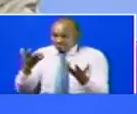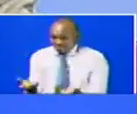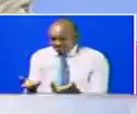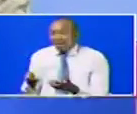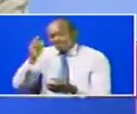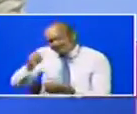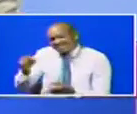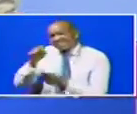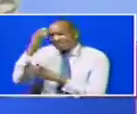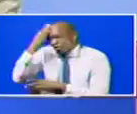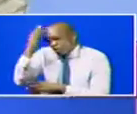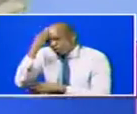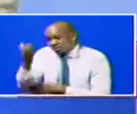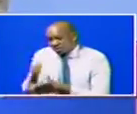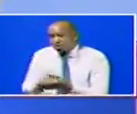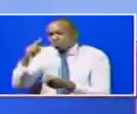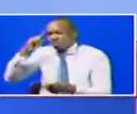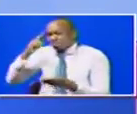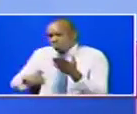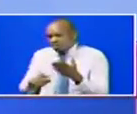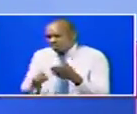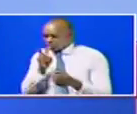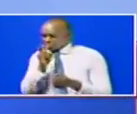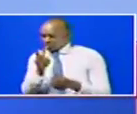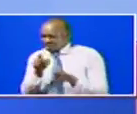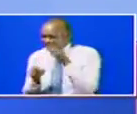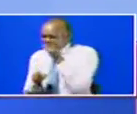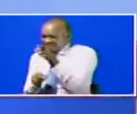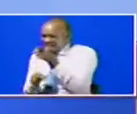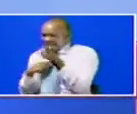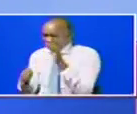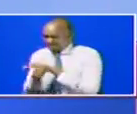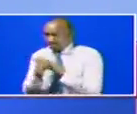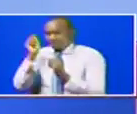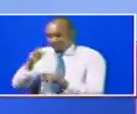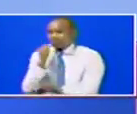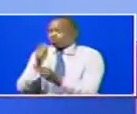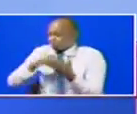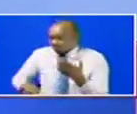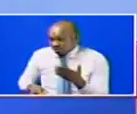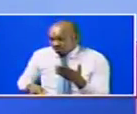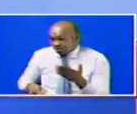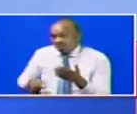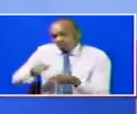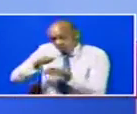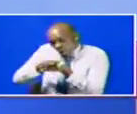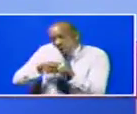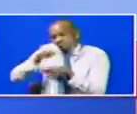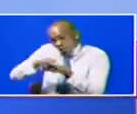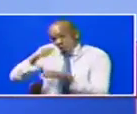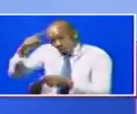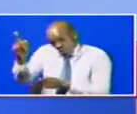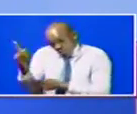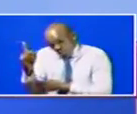dereva ajue kitu ambacho tunaita anticipation. Anticipation ni ile kutazama na kujua kwamba hapa kuna hii hatari, kwa hivyo inafaa niendeshe gari kwa mwendo fulani ama kwa